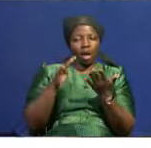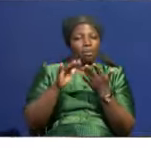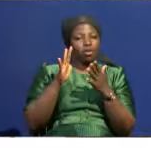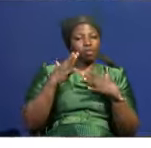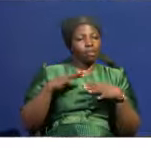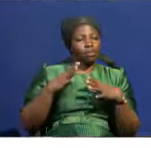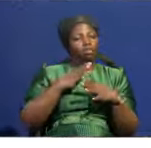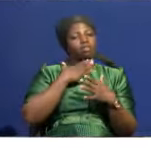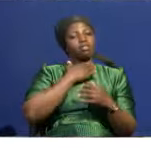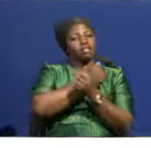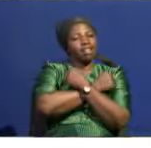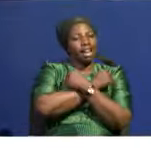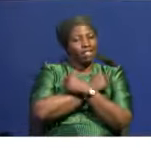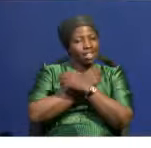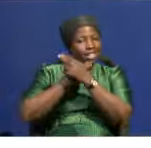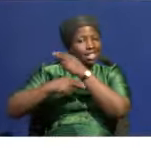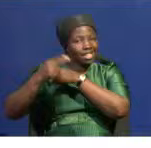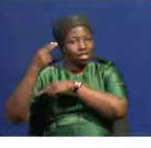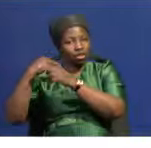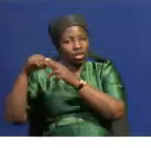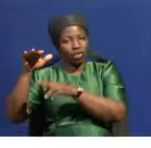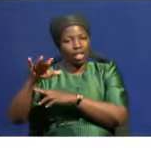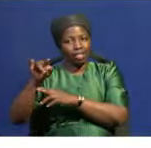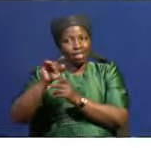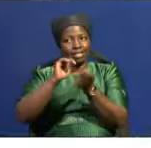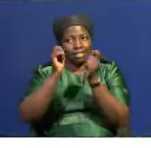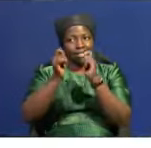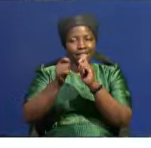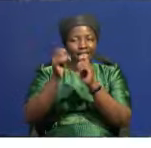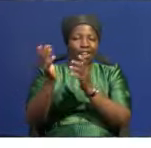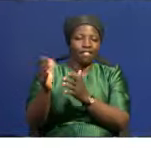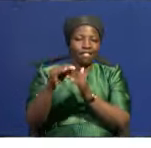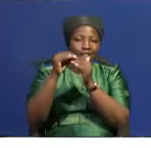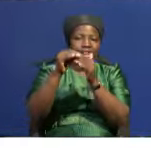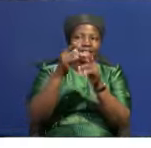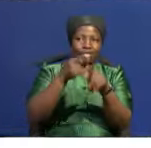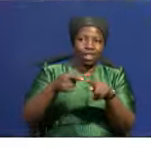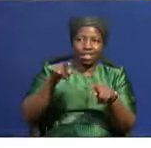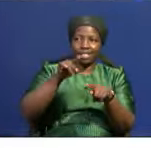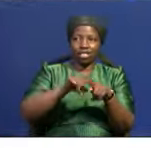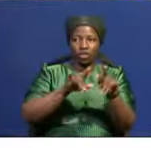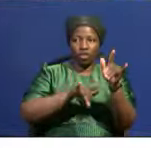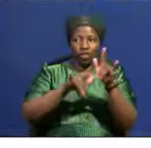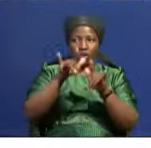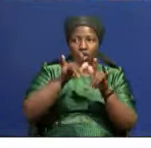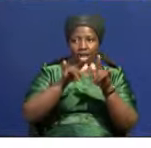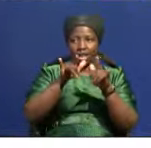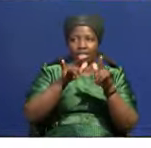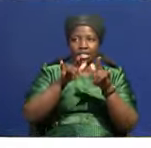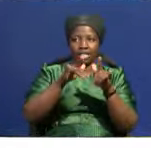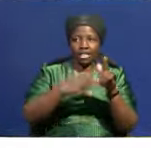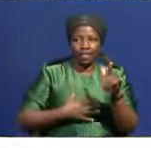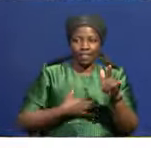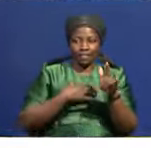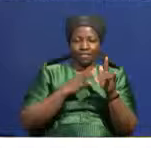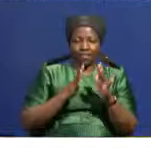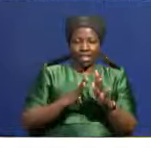kihistoria. Mabadiliko haya yamechangia pakubwa kuongezeka kwa idadi ya watalii wa kigeni nchini China.